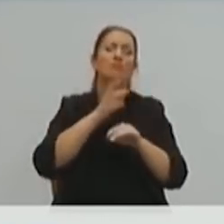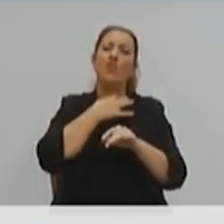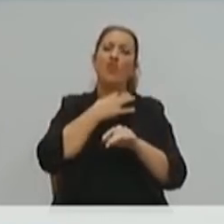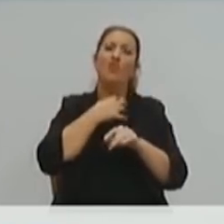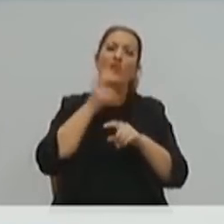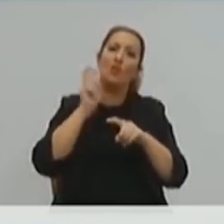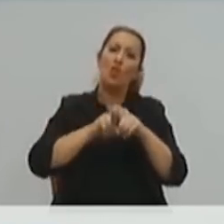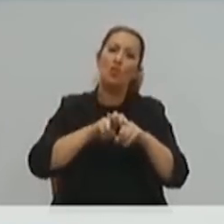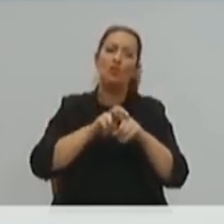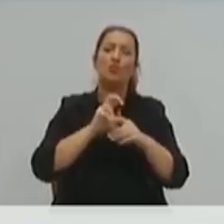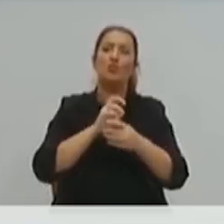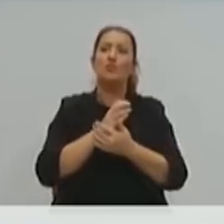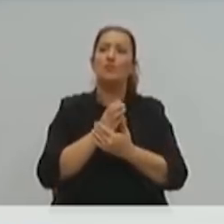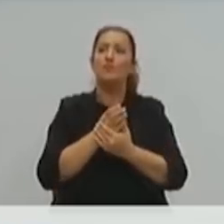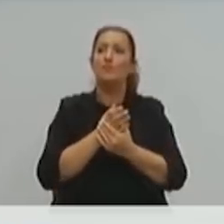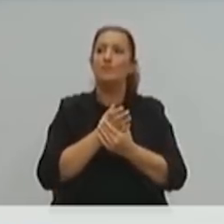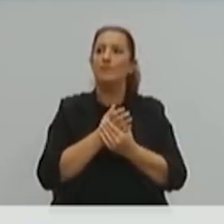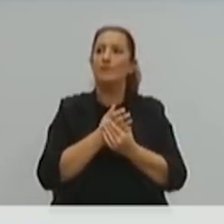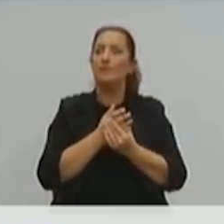oturur musunuz? Lütfen.